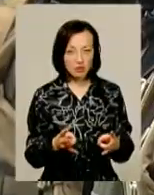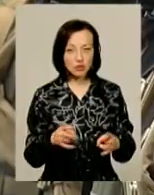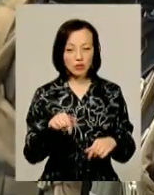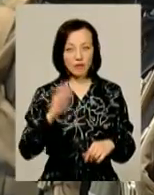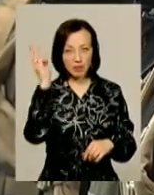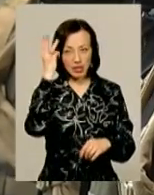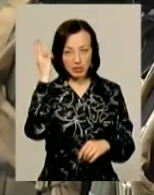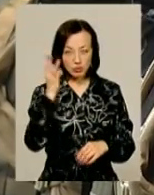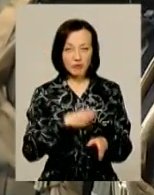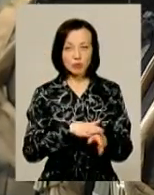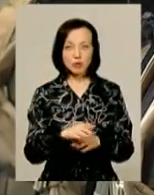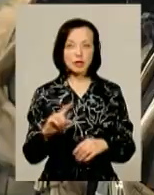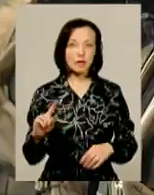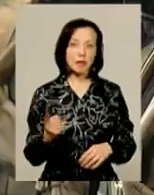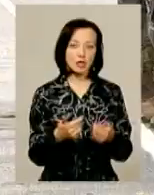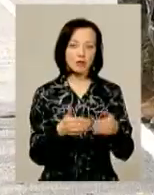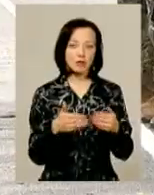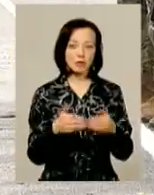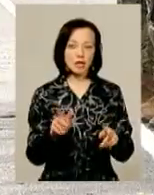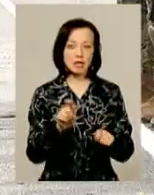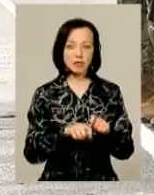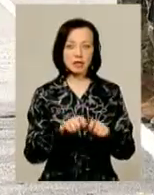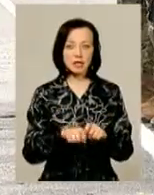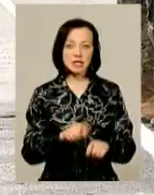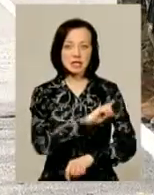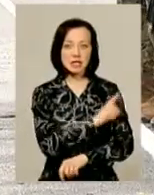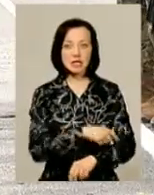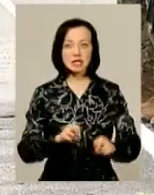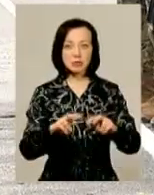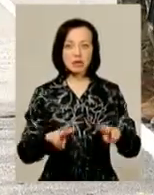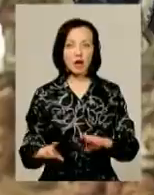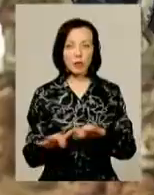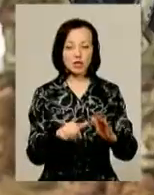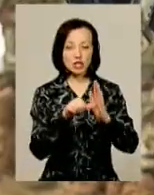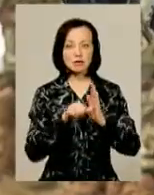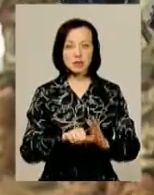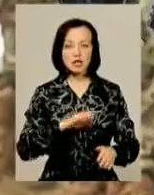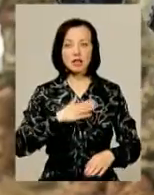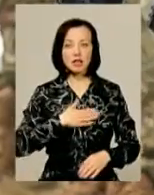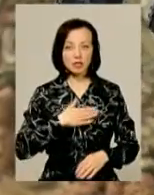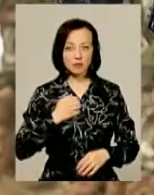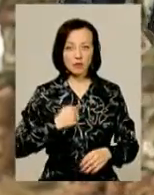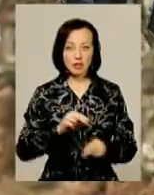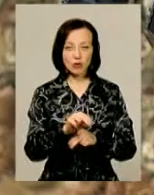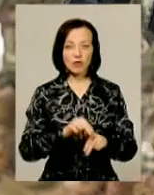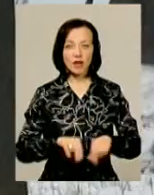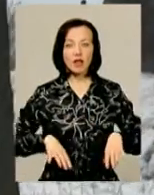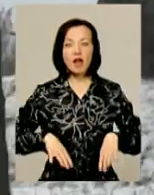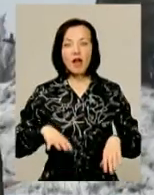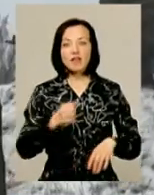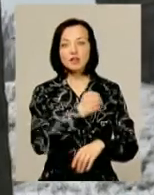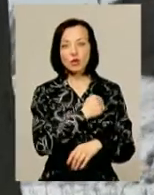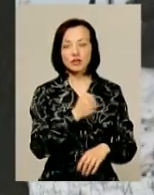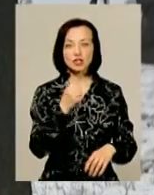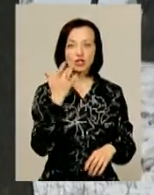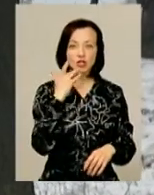дислокується у Хмельницькому, відбувся перший випуск інспекторів Сил спеціальних операцій. 6 місяців наших спеців тренували військові США, Литви,